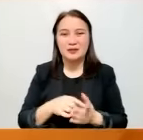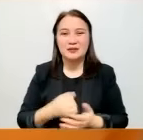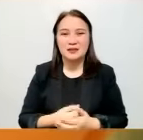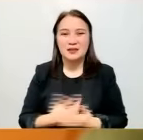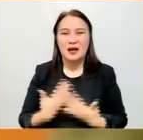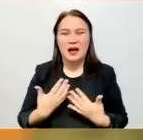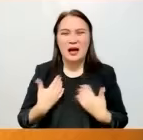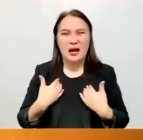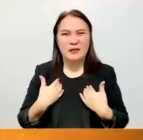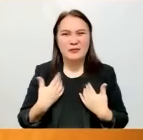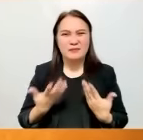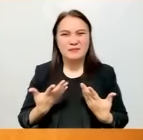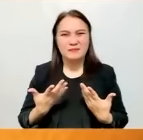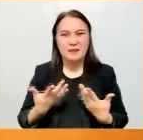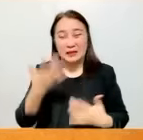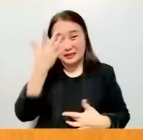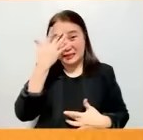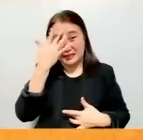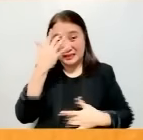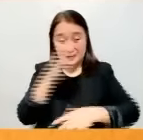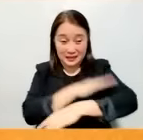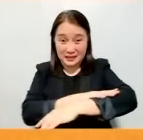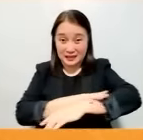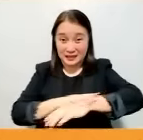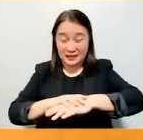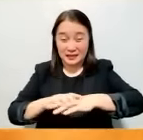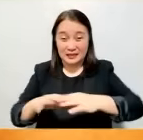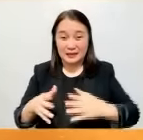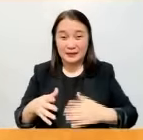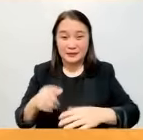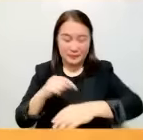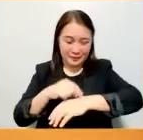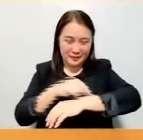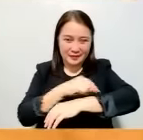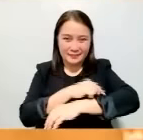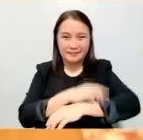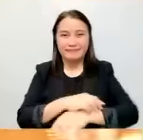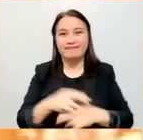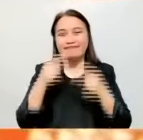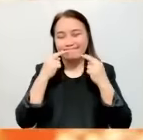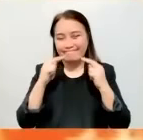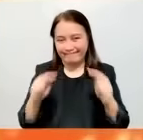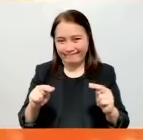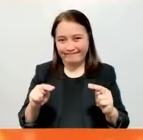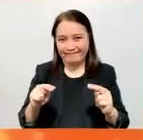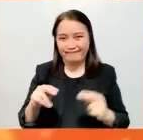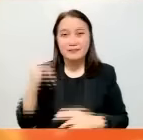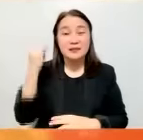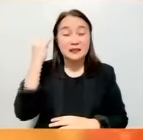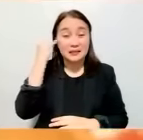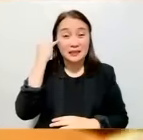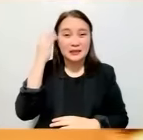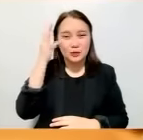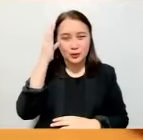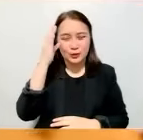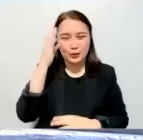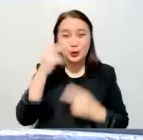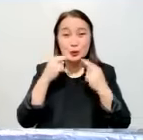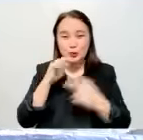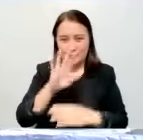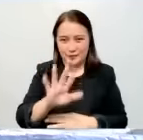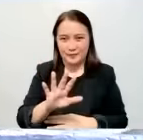sakit sa balat gaya ng bungang araw at sunburn. Nagbabalita mula sa frontline, JC Cosico, News